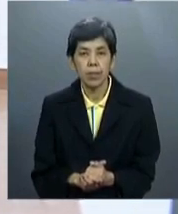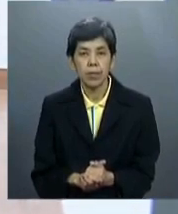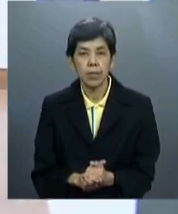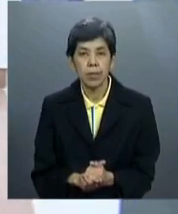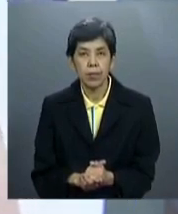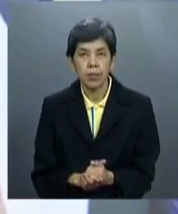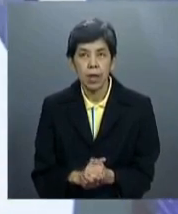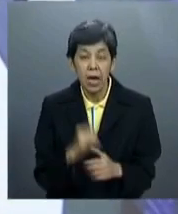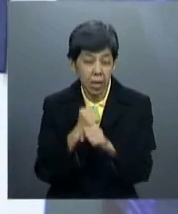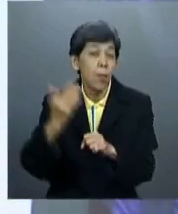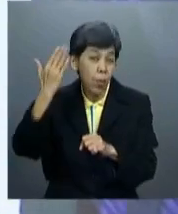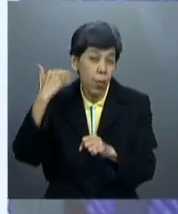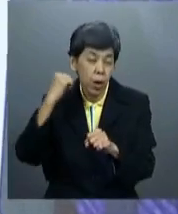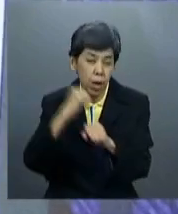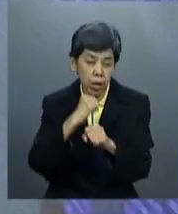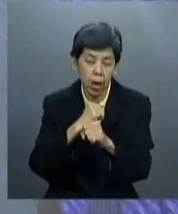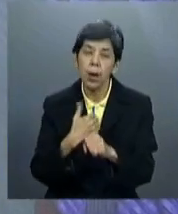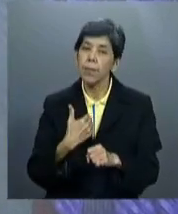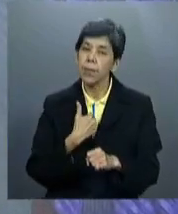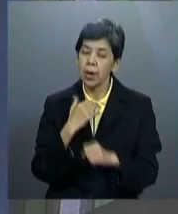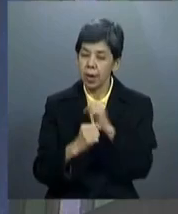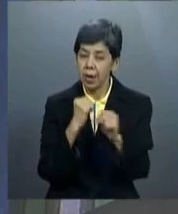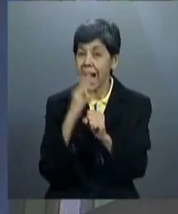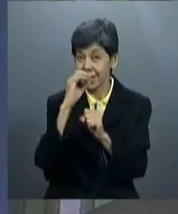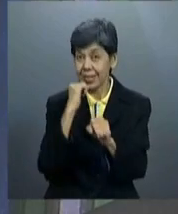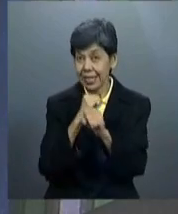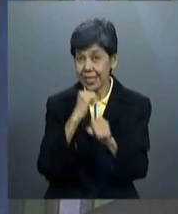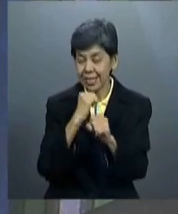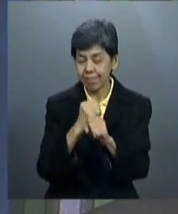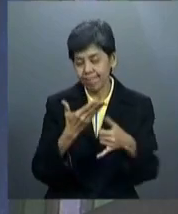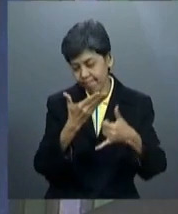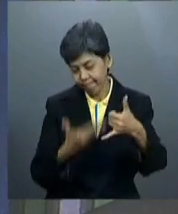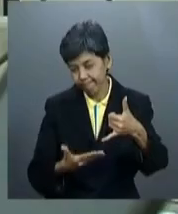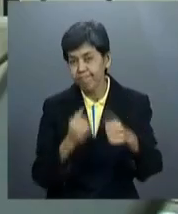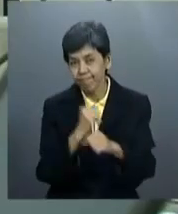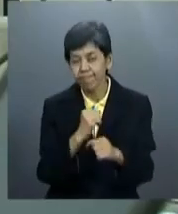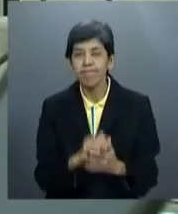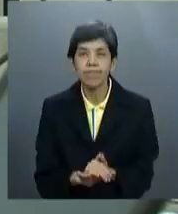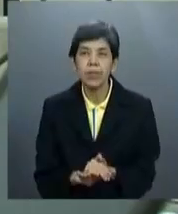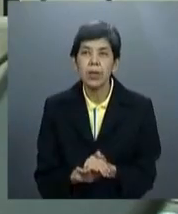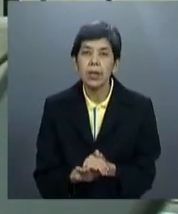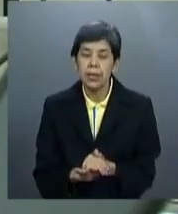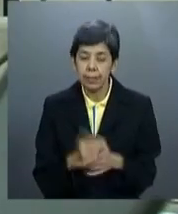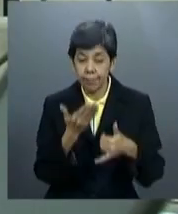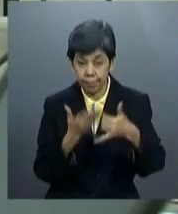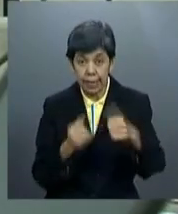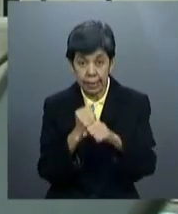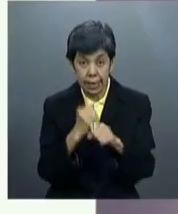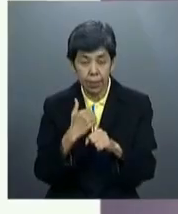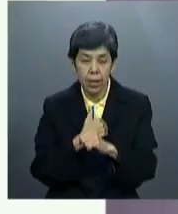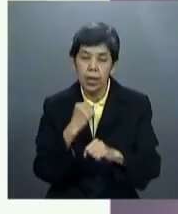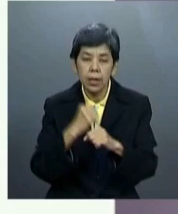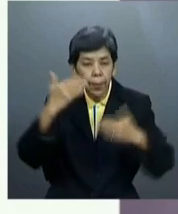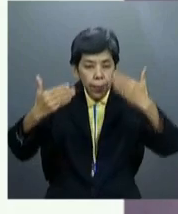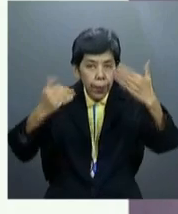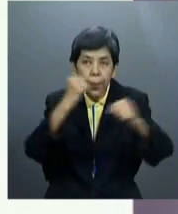ผลงานที่ผ่านมาทั้งการถ่ายทอดตัวตนตลอด50ปีของศิลปินแห่งชาติสายนามธรรมอิทธิพลตั้งชโลกเป็นโปสเตอร์และ